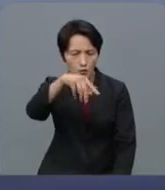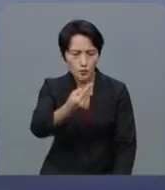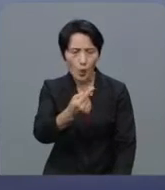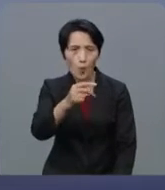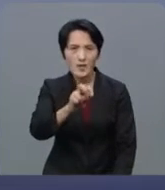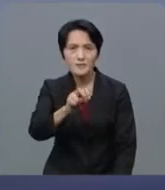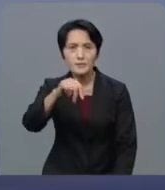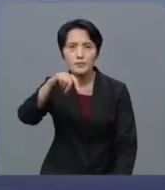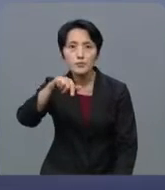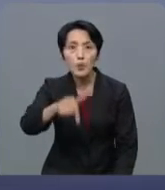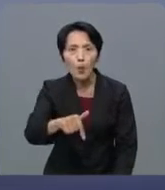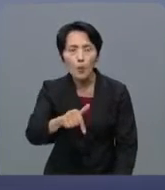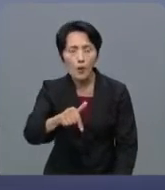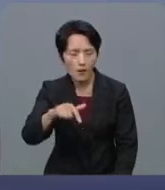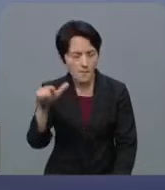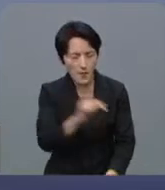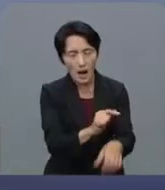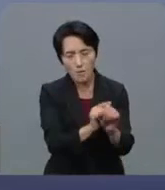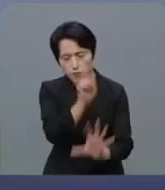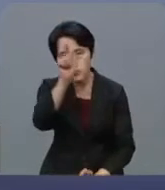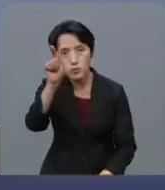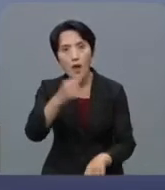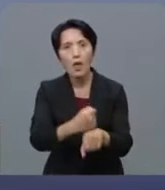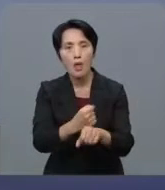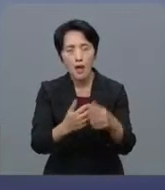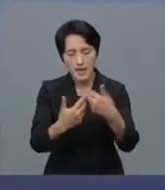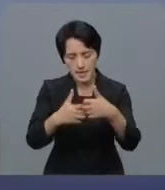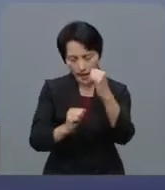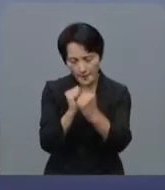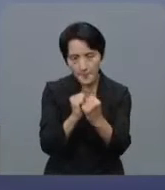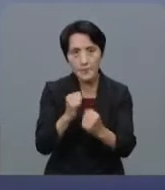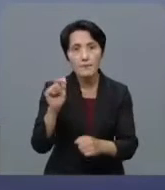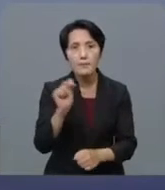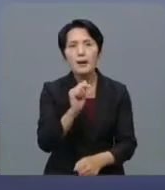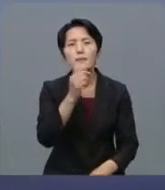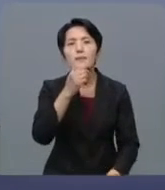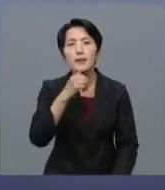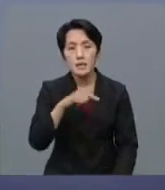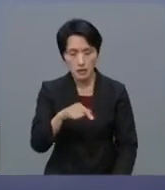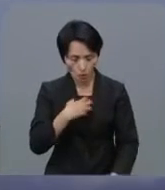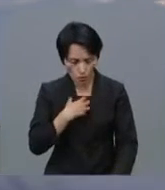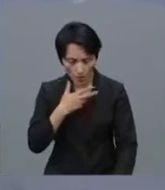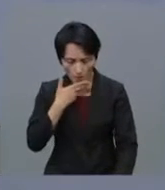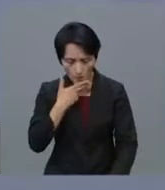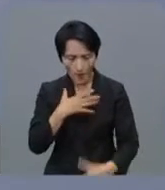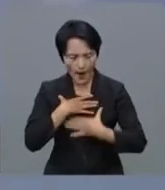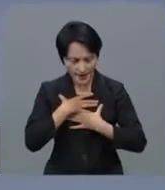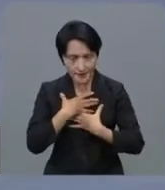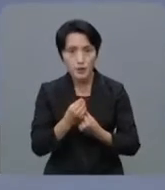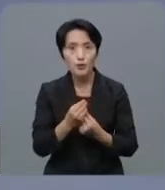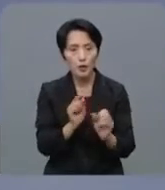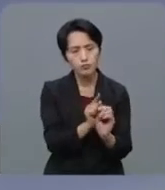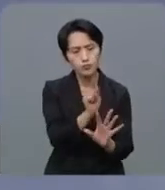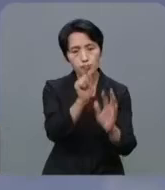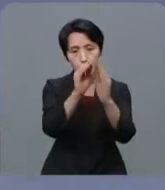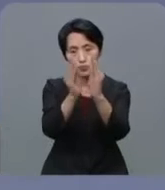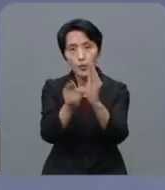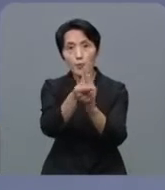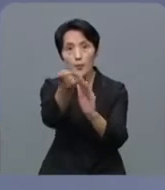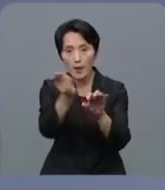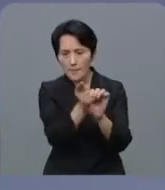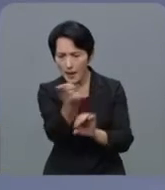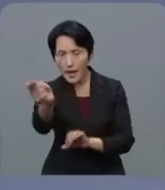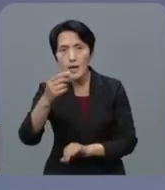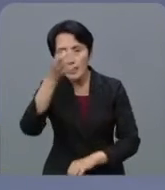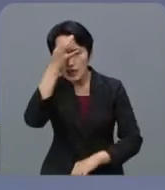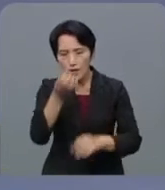开发的高超音速武器。北韩公开试射高超音速导弹称，通过试射确认了导弹的控制